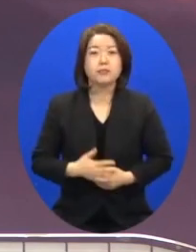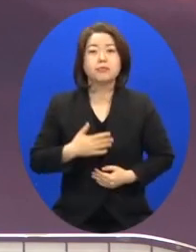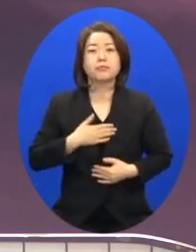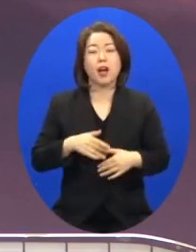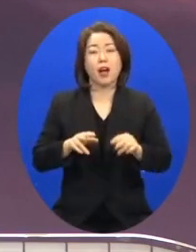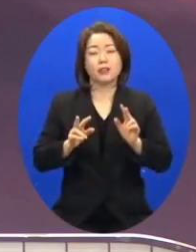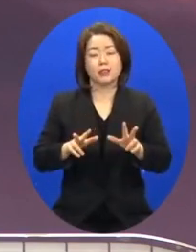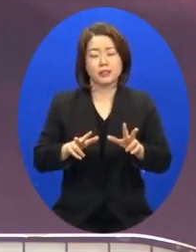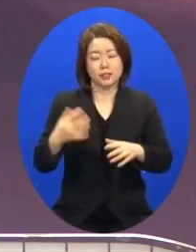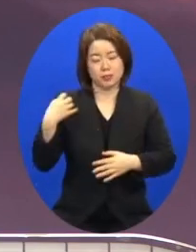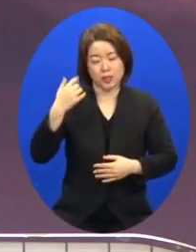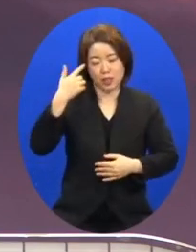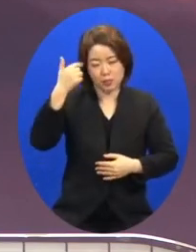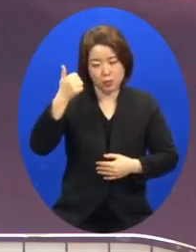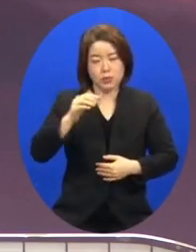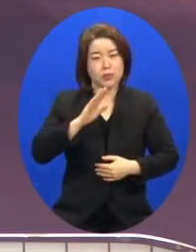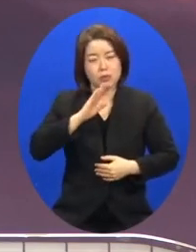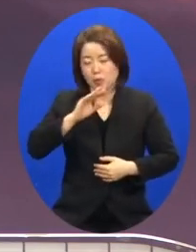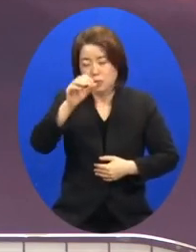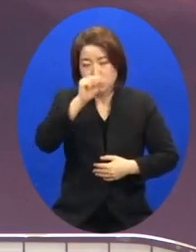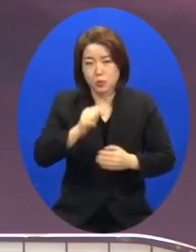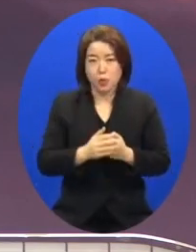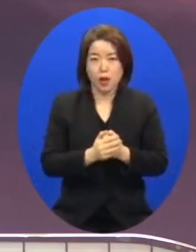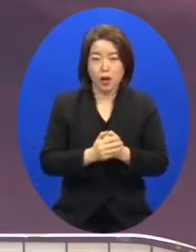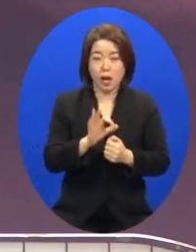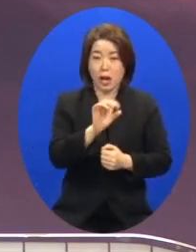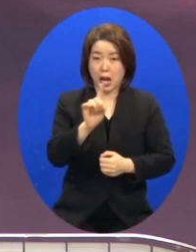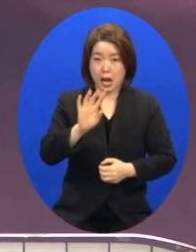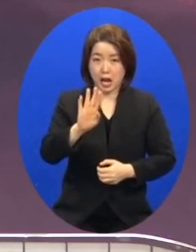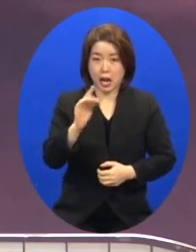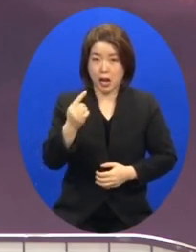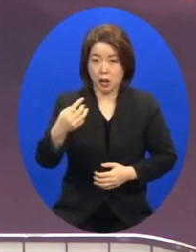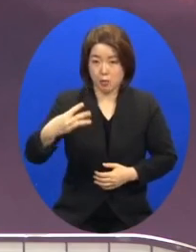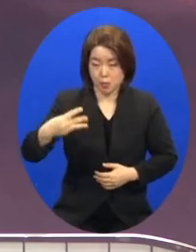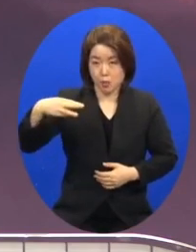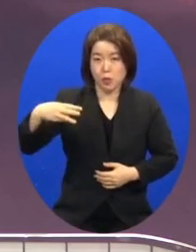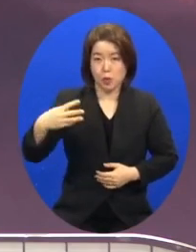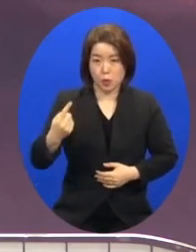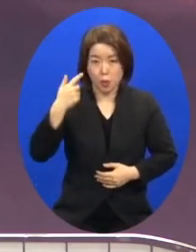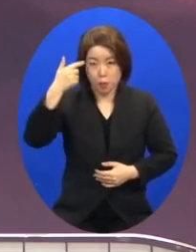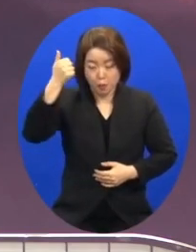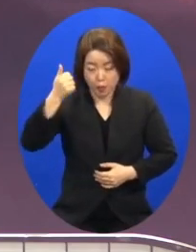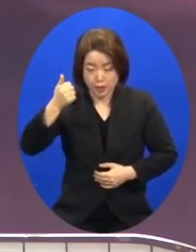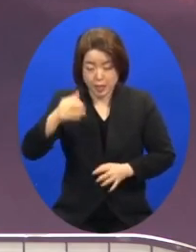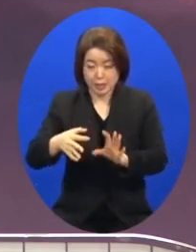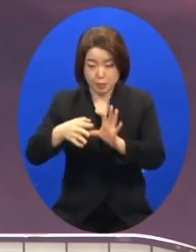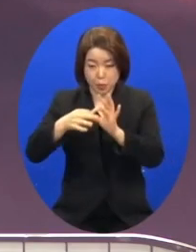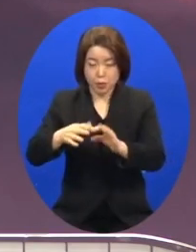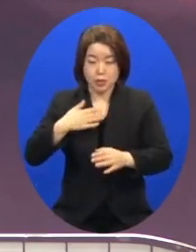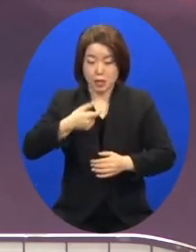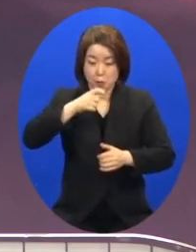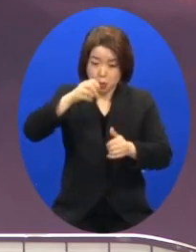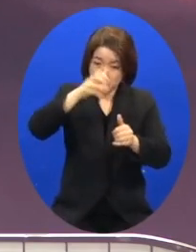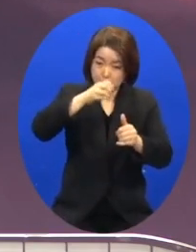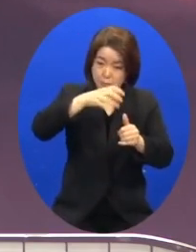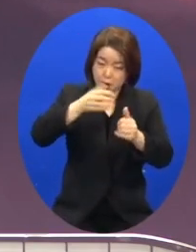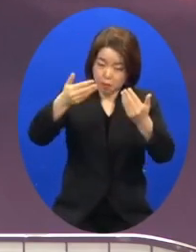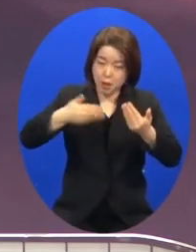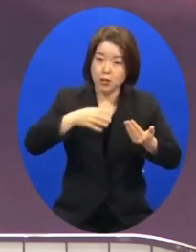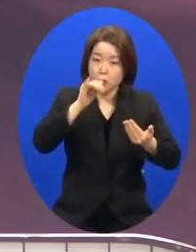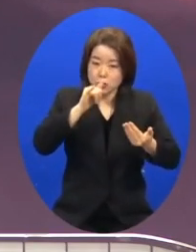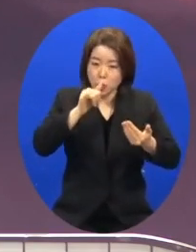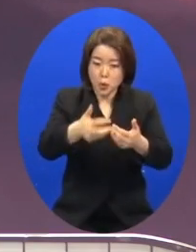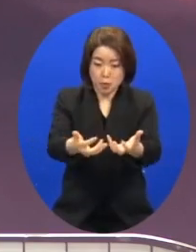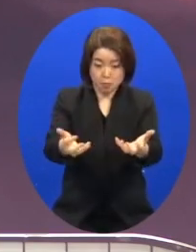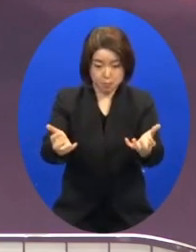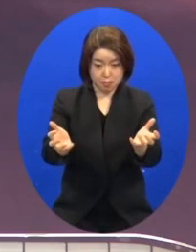단위 목사가 너무 좋아 나는 아볼로 목사님 통해서 세례 받았어 그런 다가 생겨서 아 불러봐 가